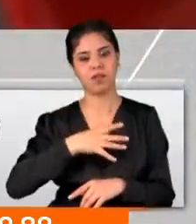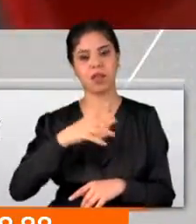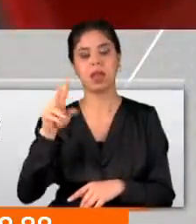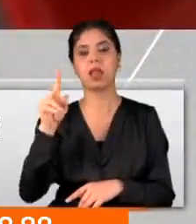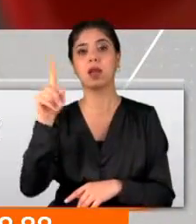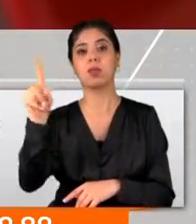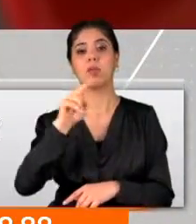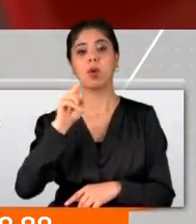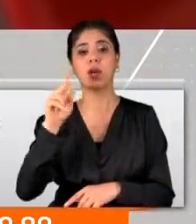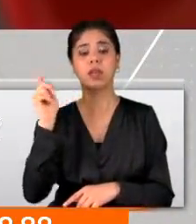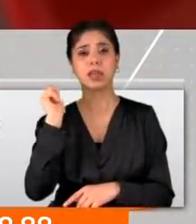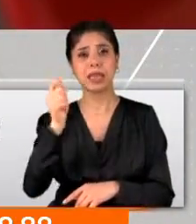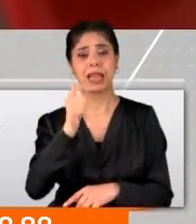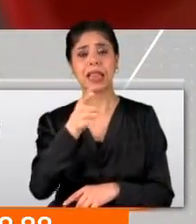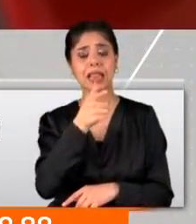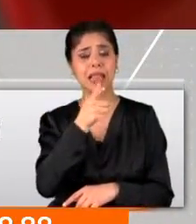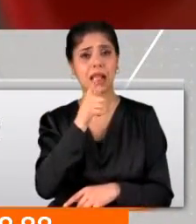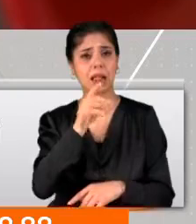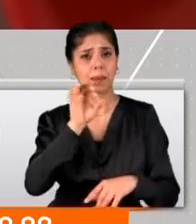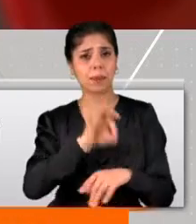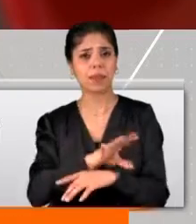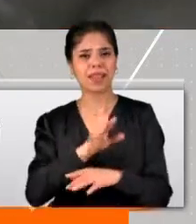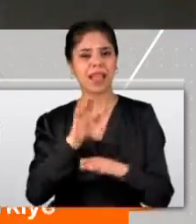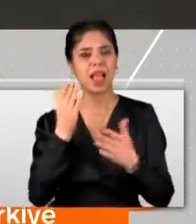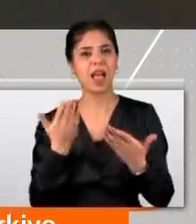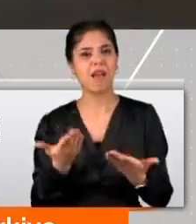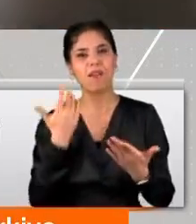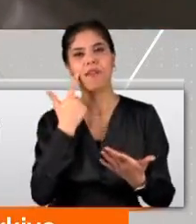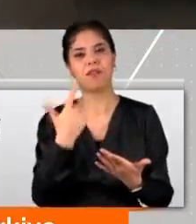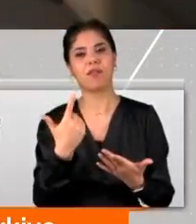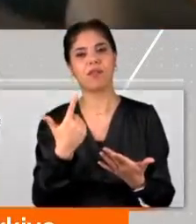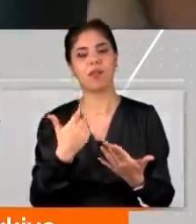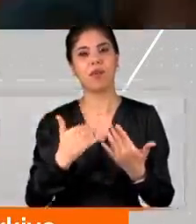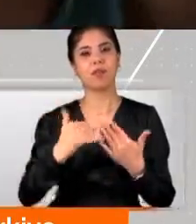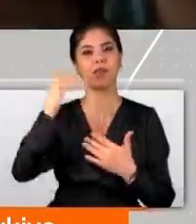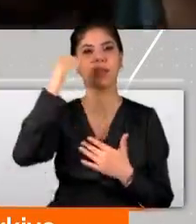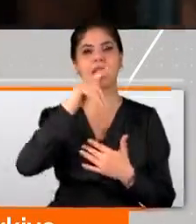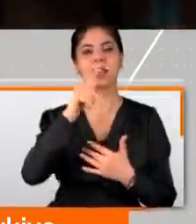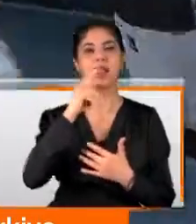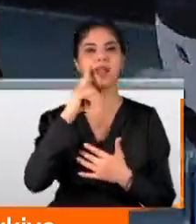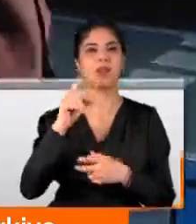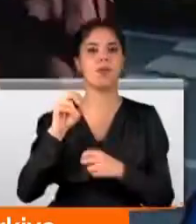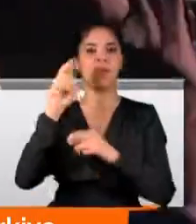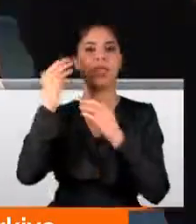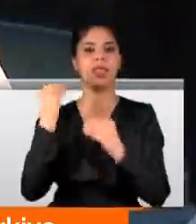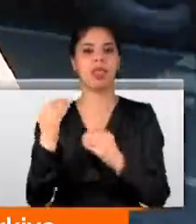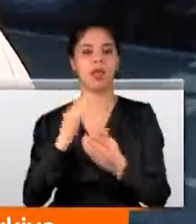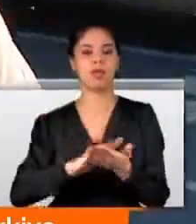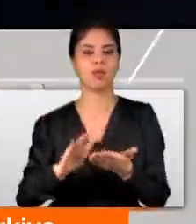bir zil sesi alarm sesi gibi değil de biraz daha böyle yumuşak yumuşak başlayıp yavaş yavaş artan bir sesle beraber uyandırması